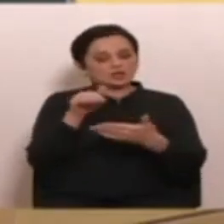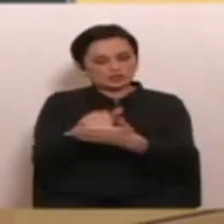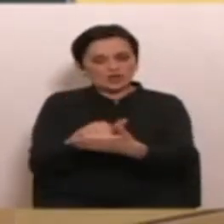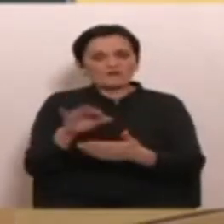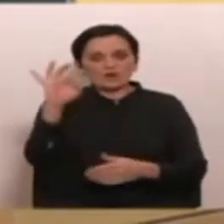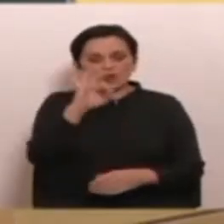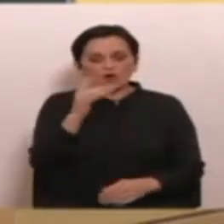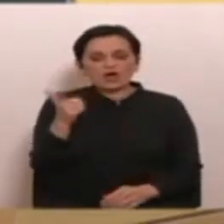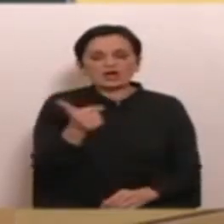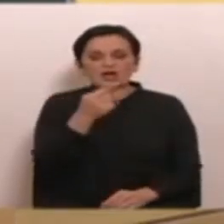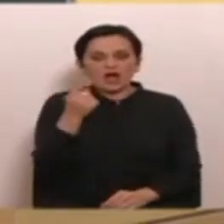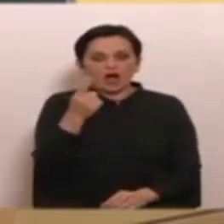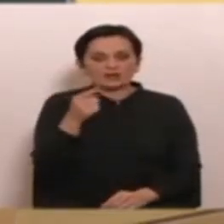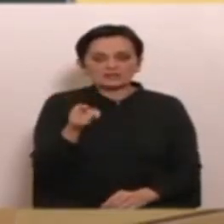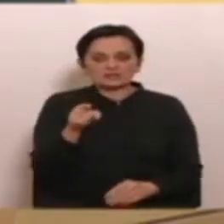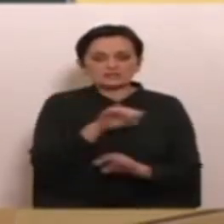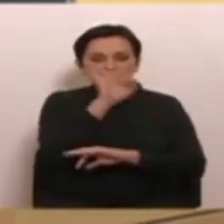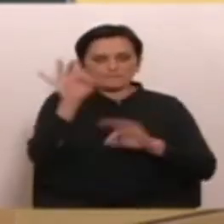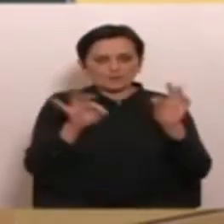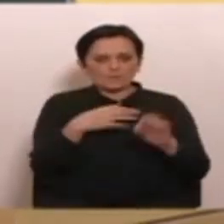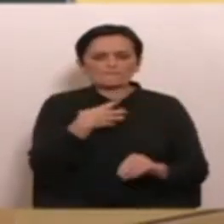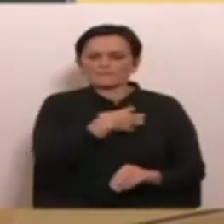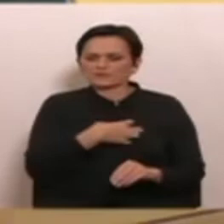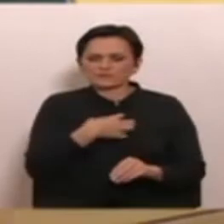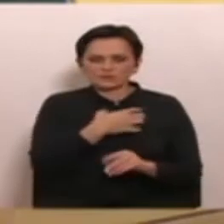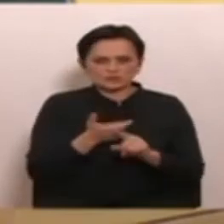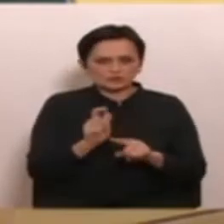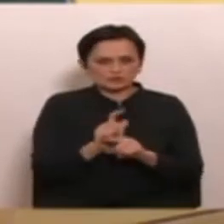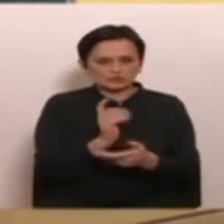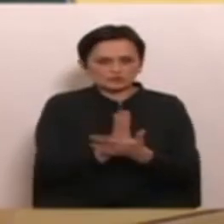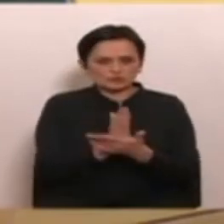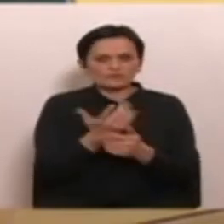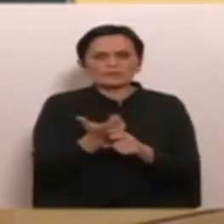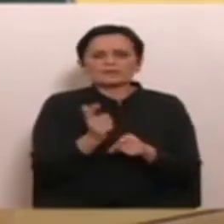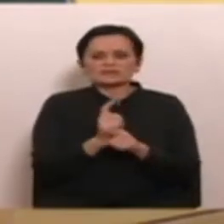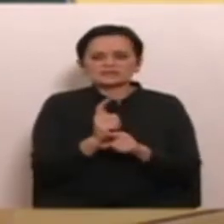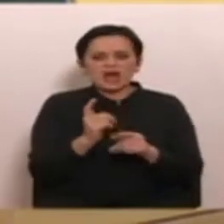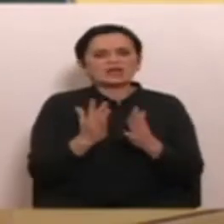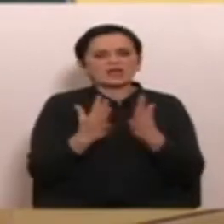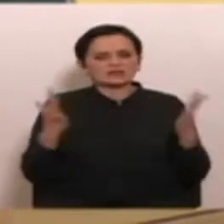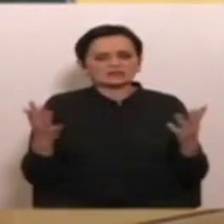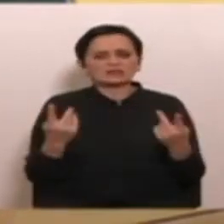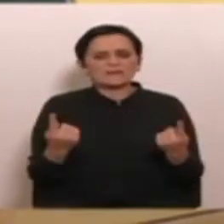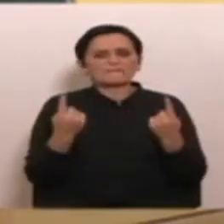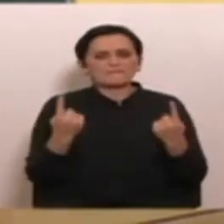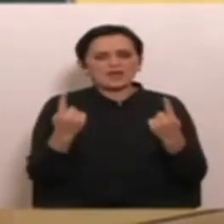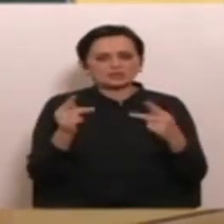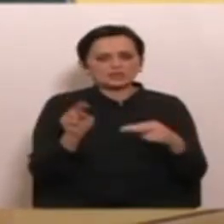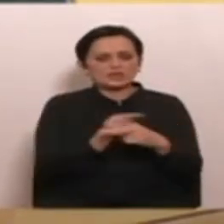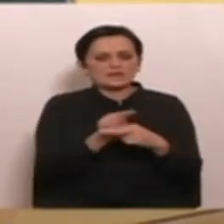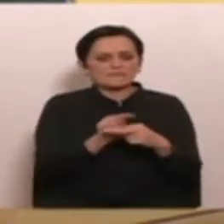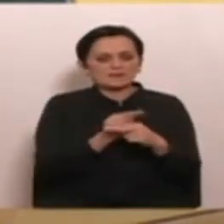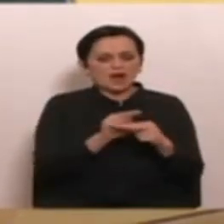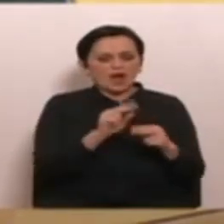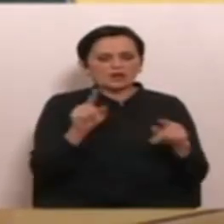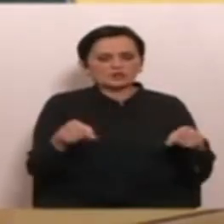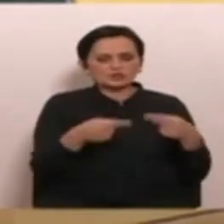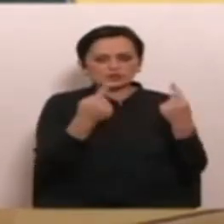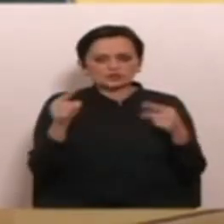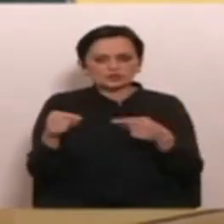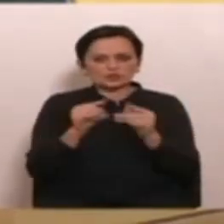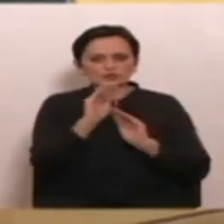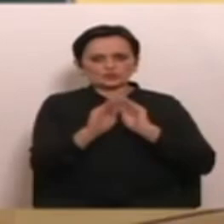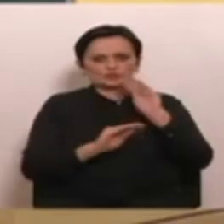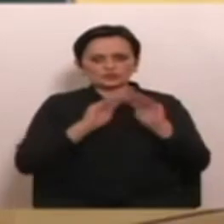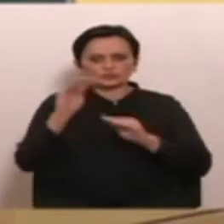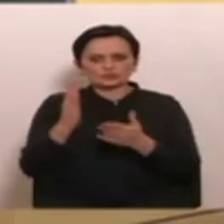პროექტს, რომელიც ძალიან მნიშვნელოვანია, ძალიან დიდი და მასშტაბური ინფრასტრუქტურული პროექტი, რომელსაც ჩვენ ვახორციელებთ და